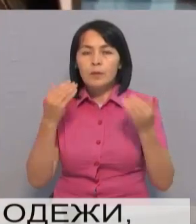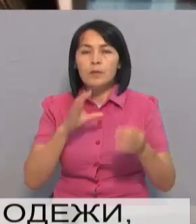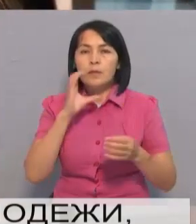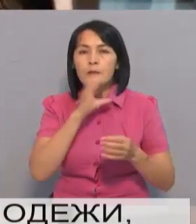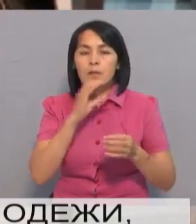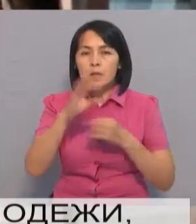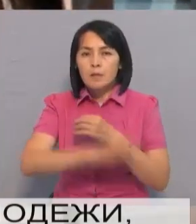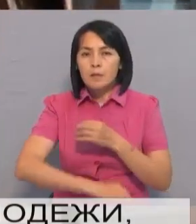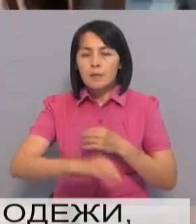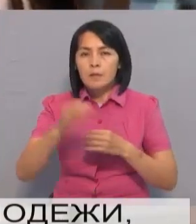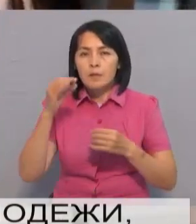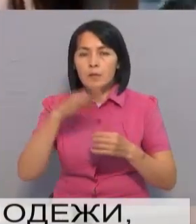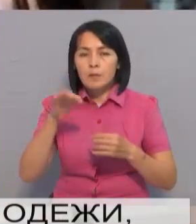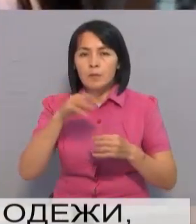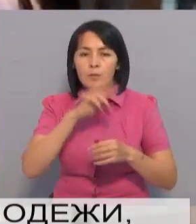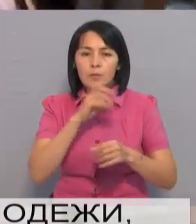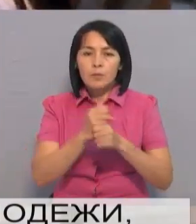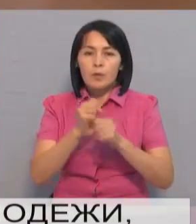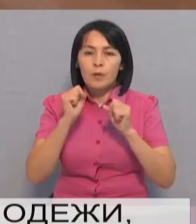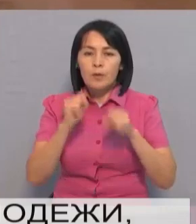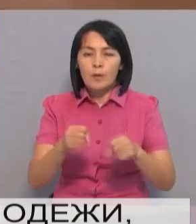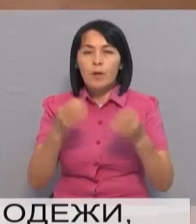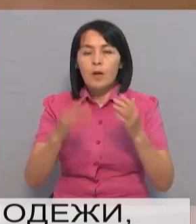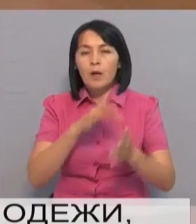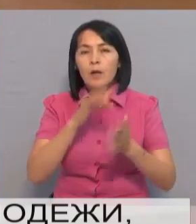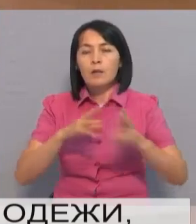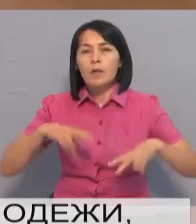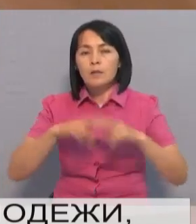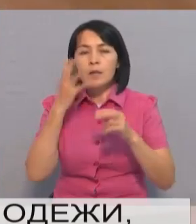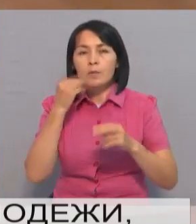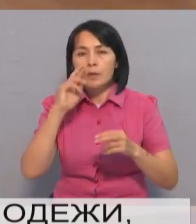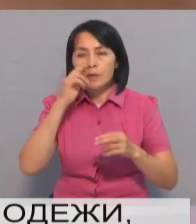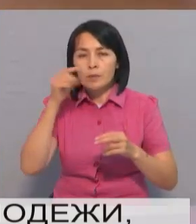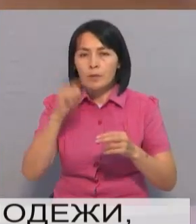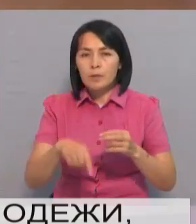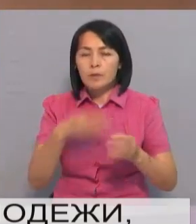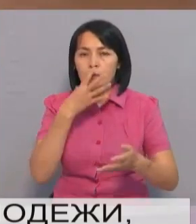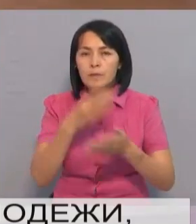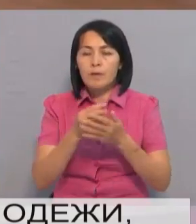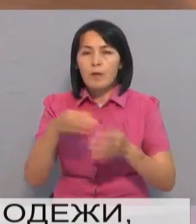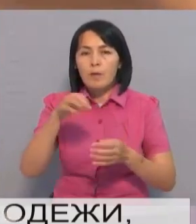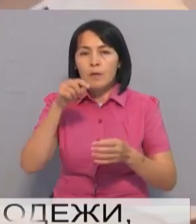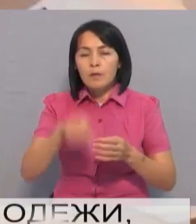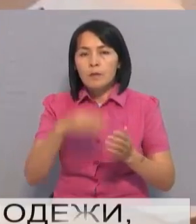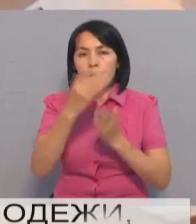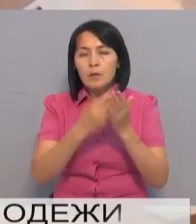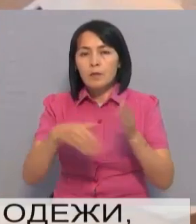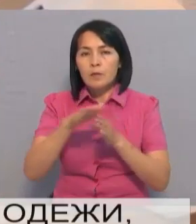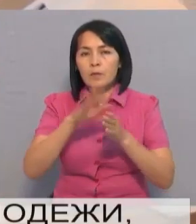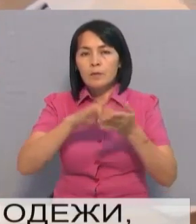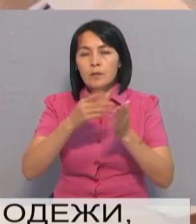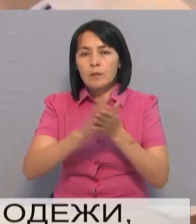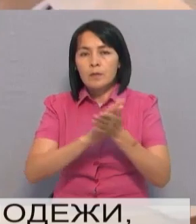Северного, Западного и Восточного регионов. То есть за пределами городов Астаны, Алматы, Шымкента и своих его региона. В рамках общей программы